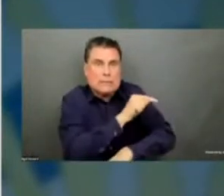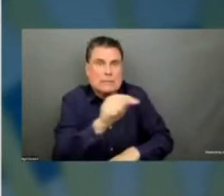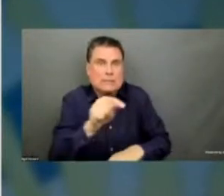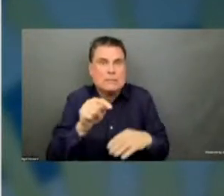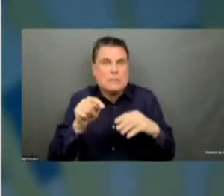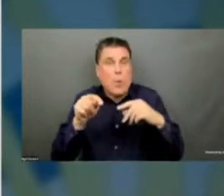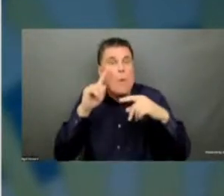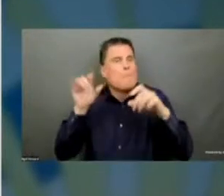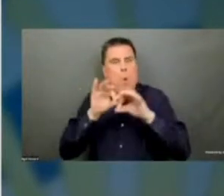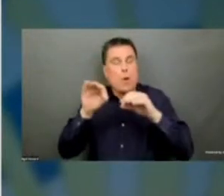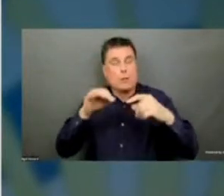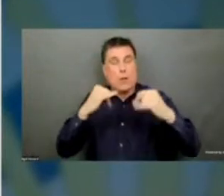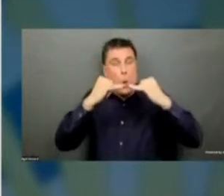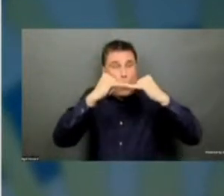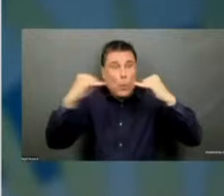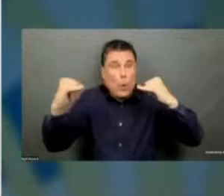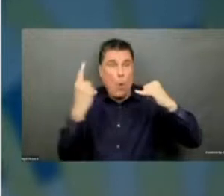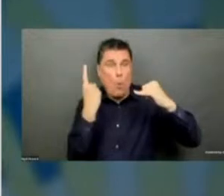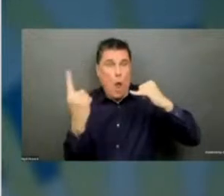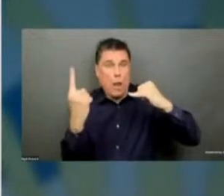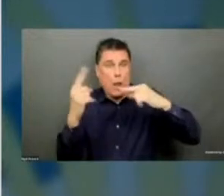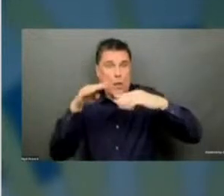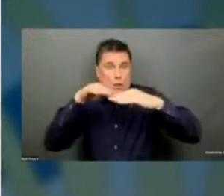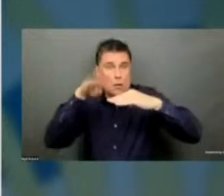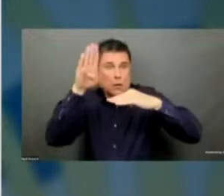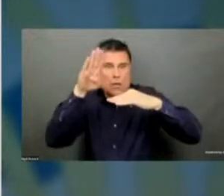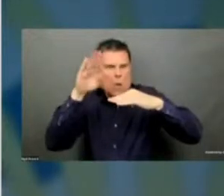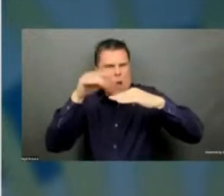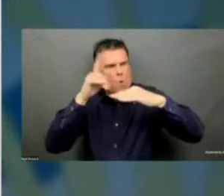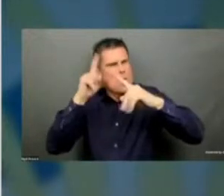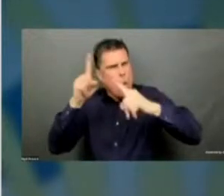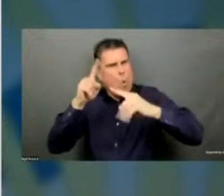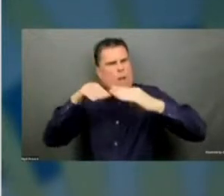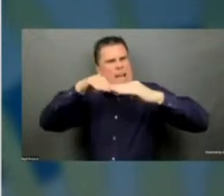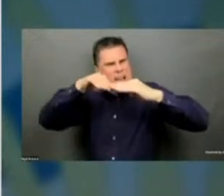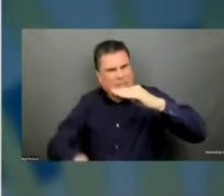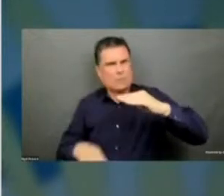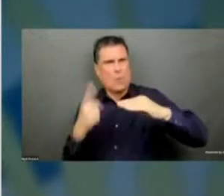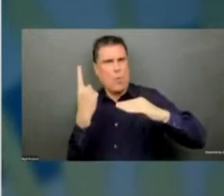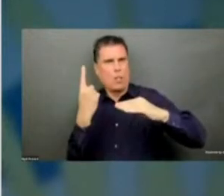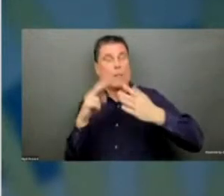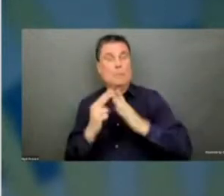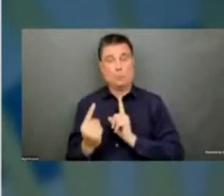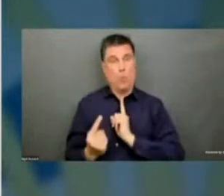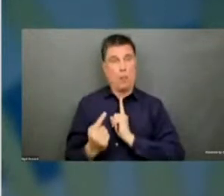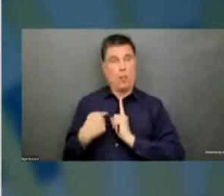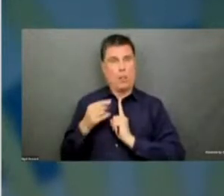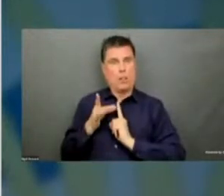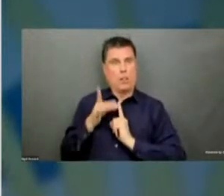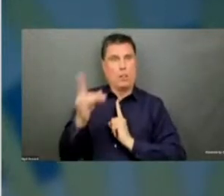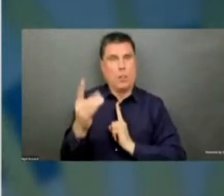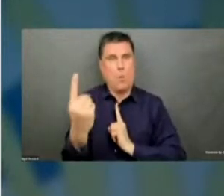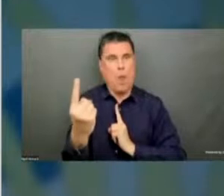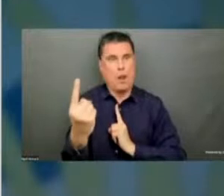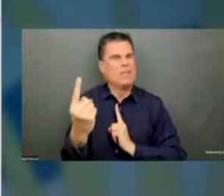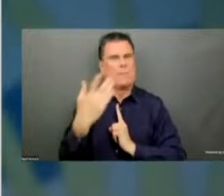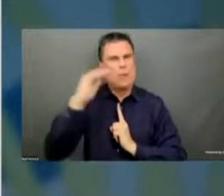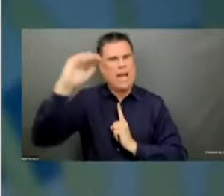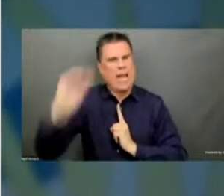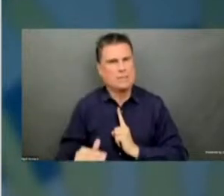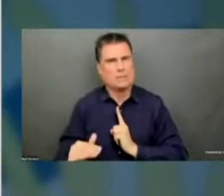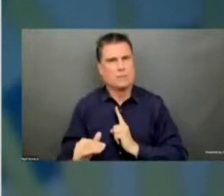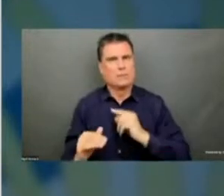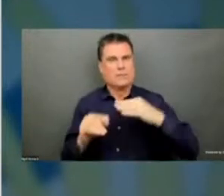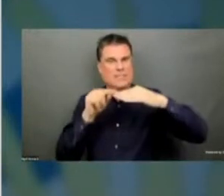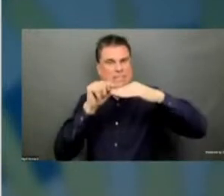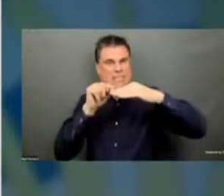这个 have 平均值。 concerns, variants of concern that are more transmissible, we need to get it even 我们 further 所以不希 below 望 1. 能够 And 看 that is 到这个 about